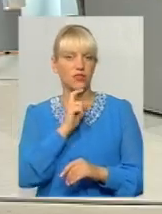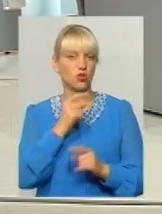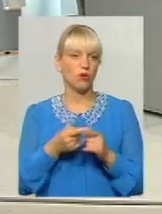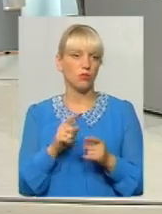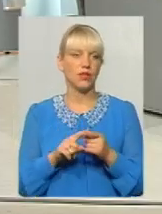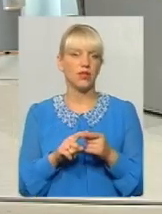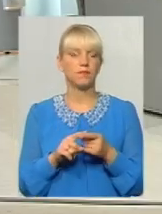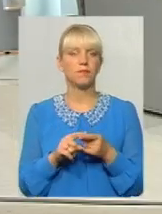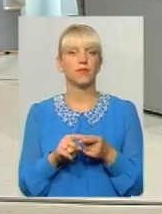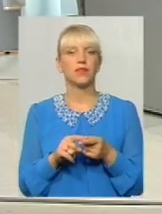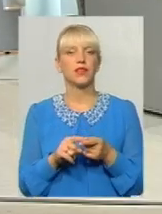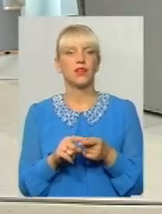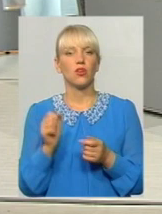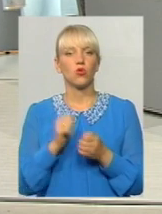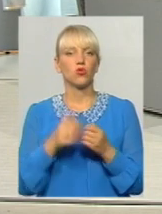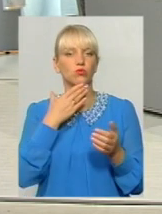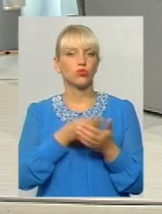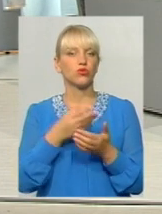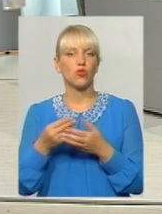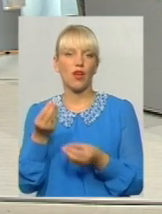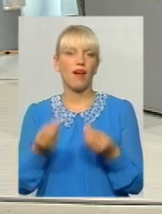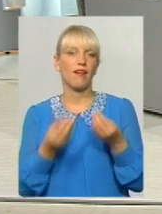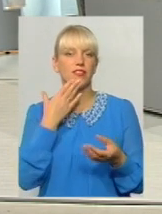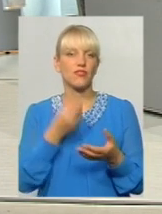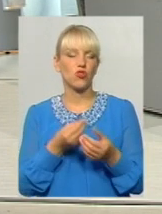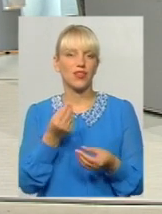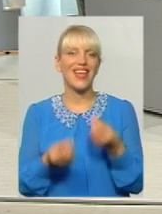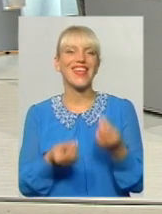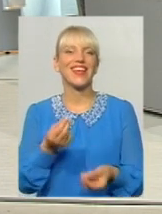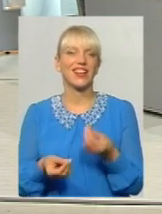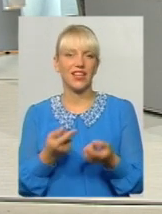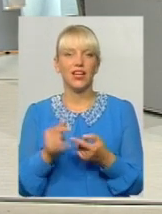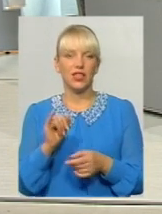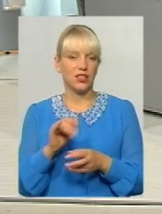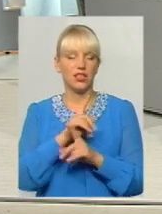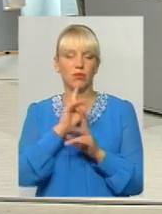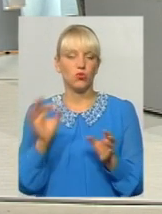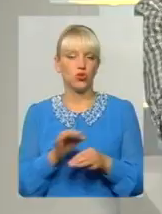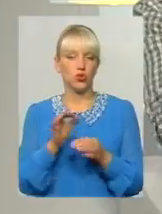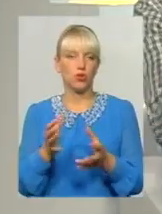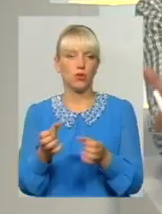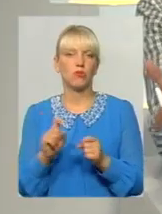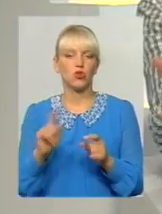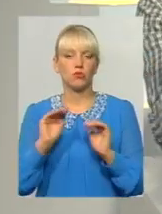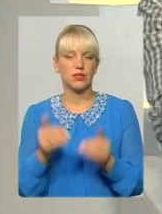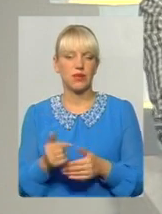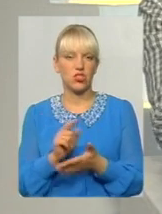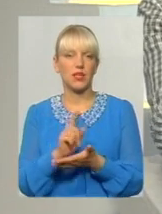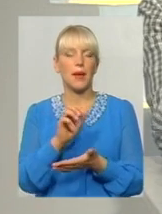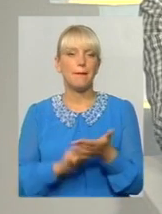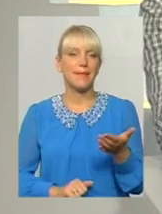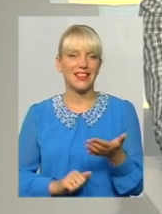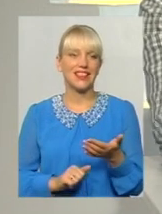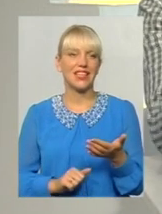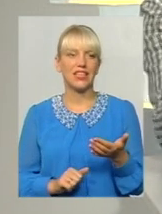ми знаємо, але там кожен по-своєму грає в свої ігри. Не буде прийматися нічого для того, щоб зменшити митний